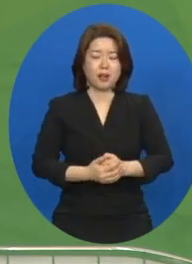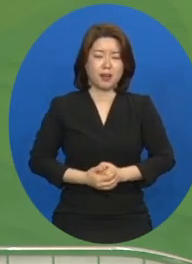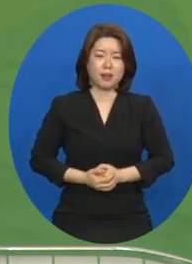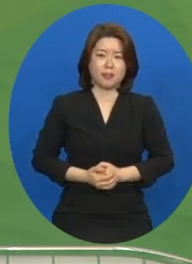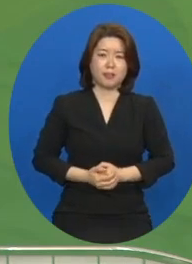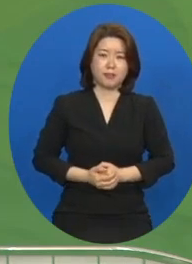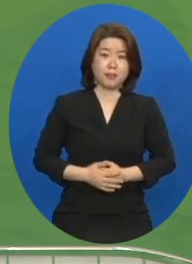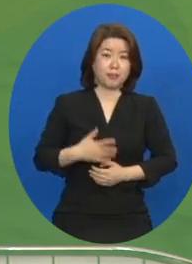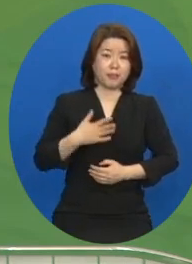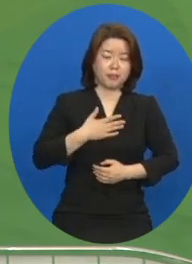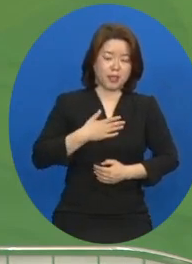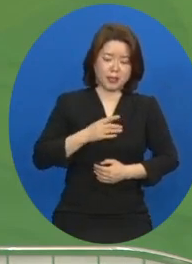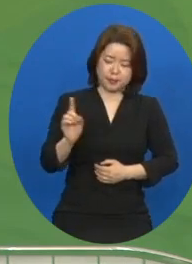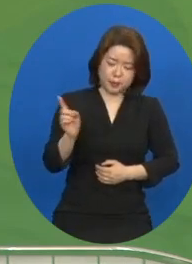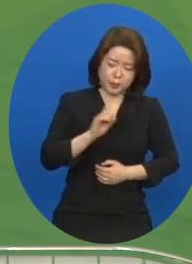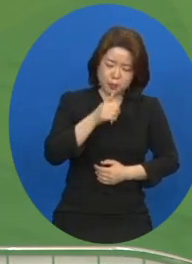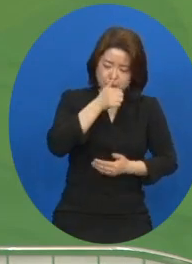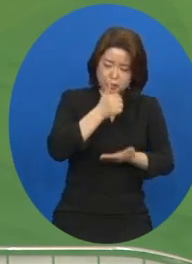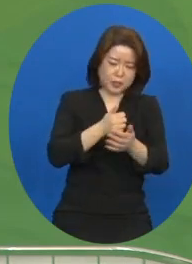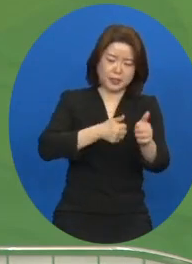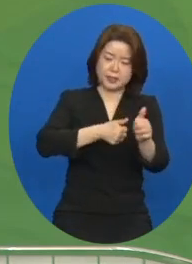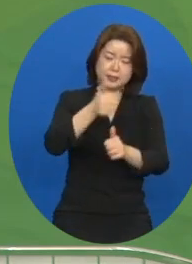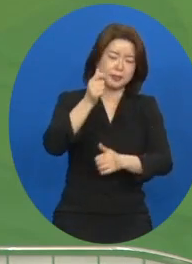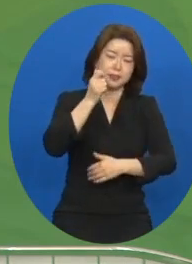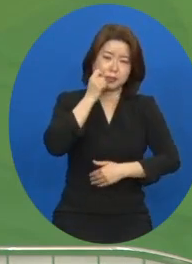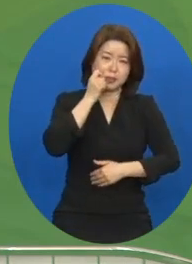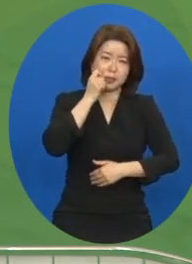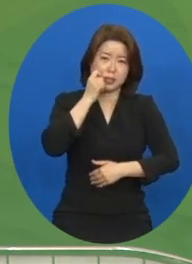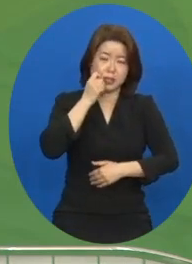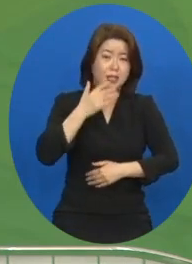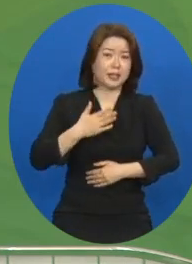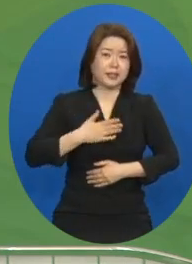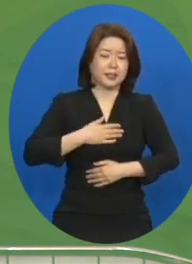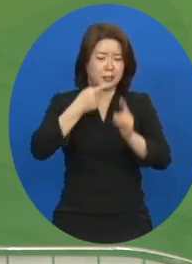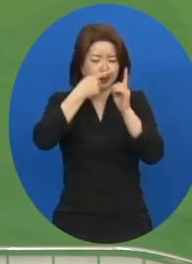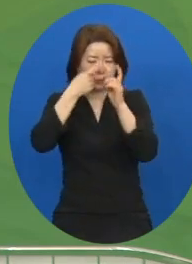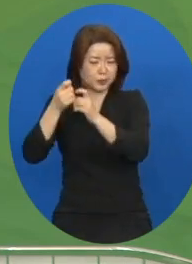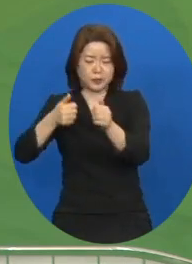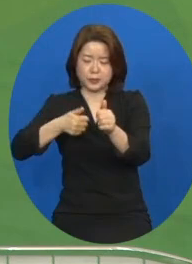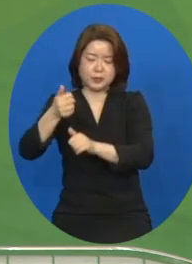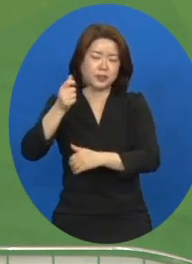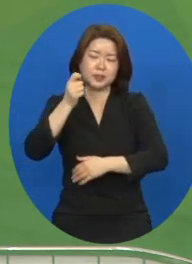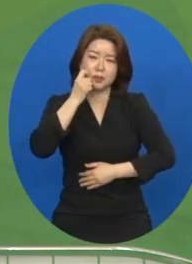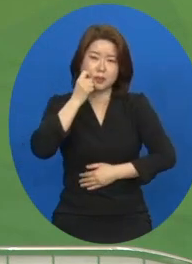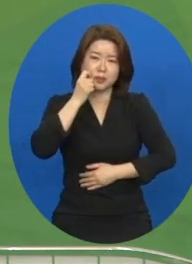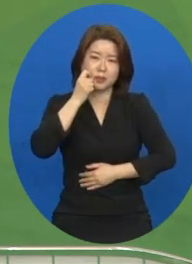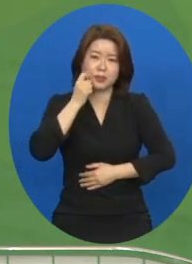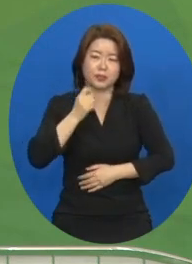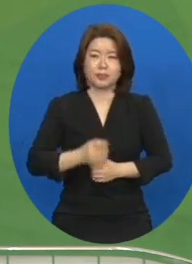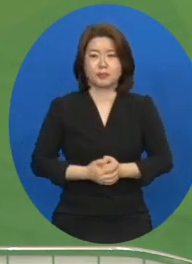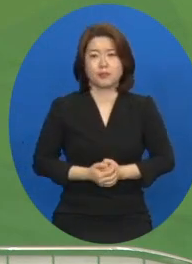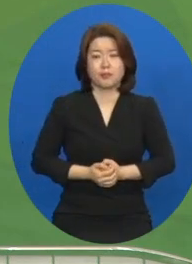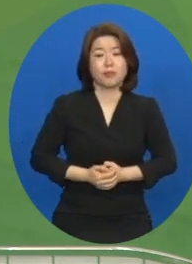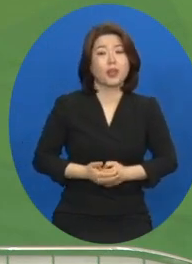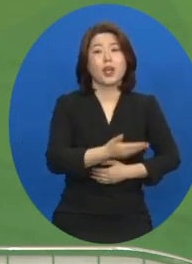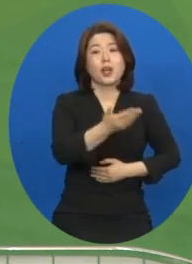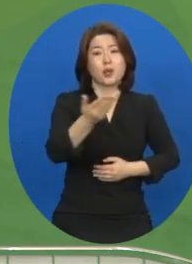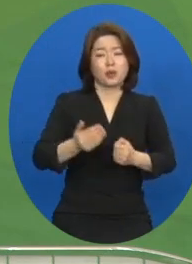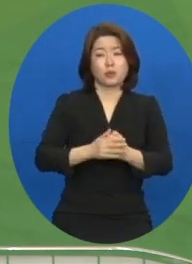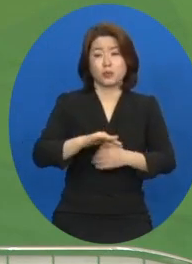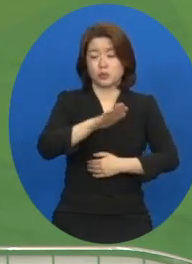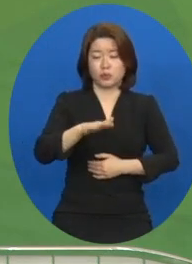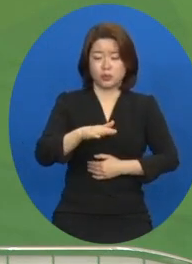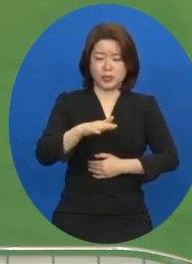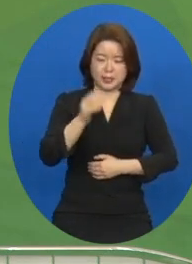나는 도무지 죄를 이길 수 없습니다. 나는 도무지 유혹을 이길 수가 없네요. 여러분, 우리의